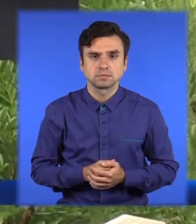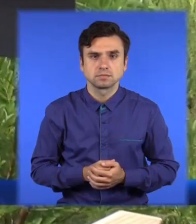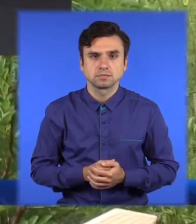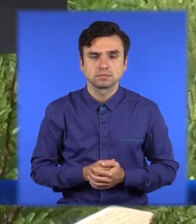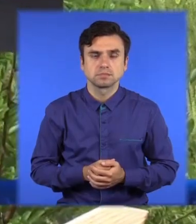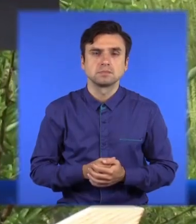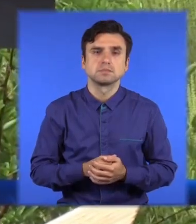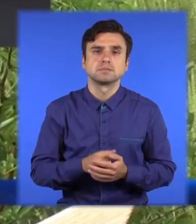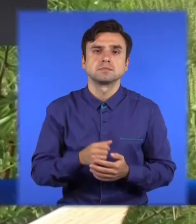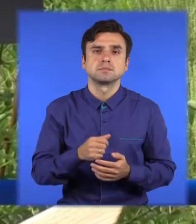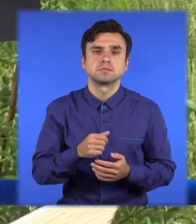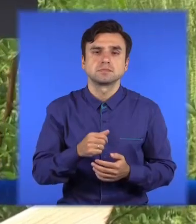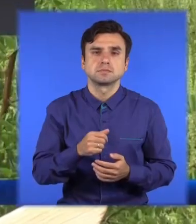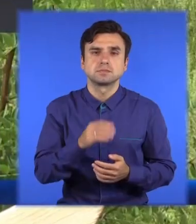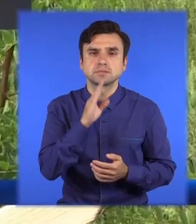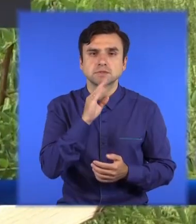безнаказанным не останется.